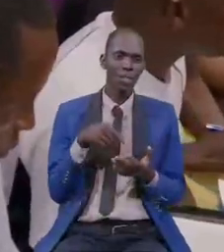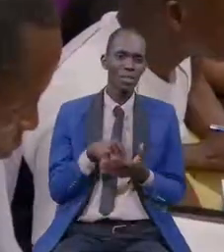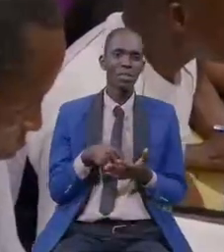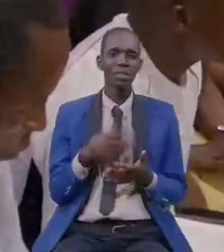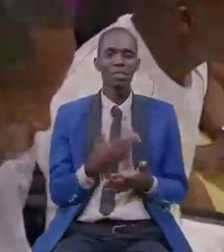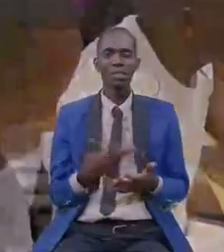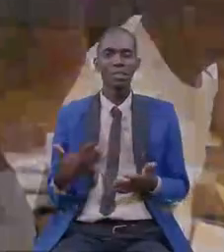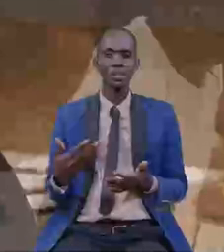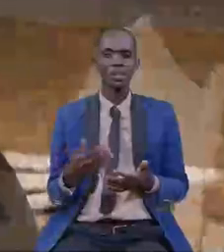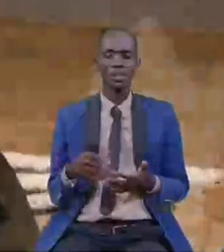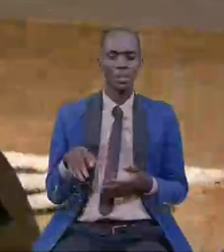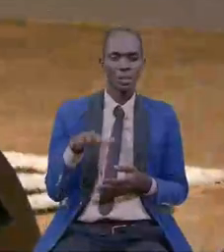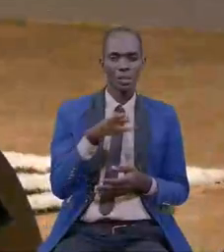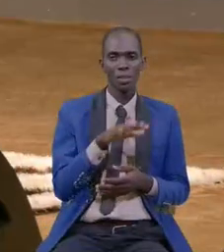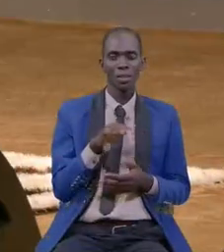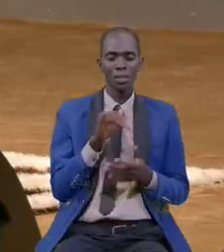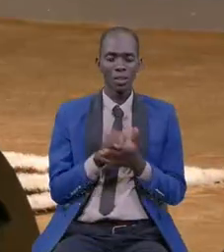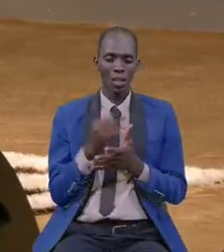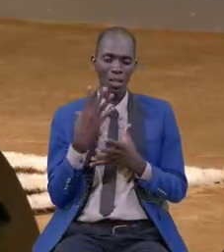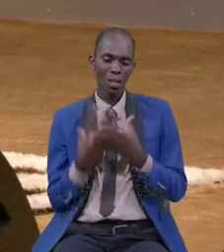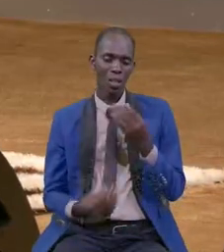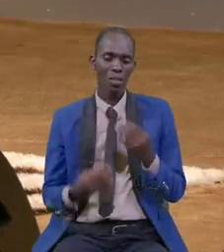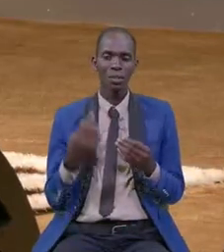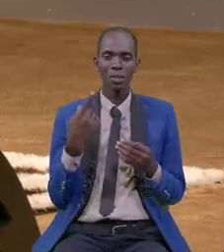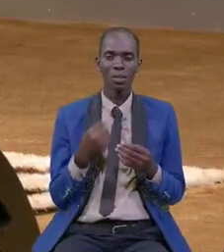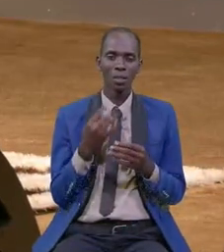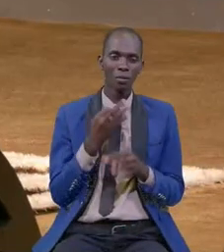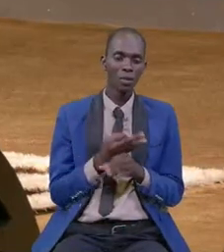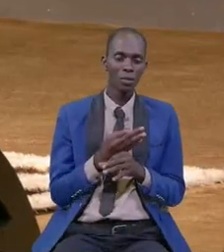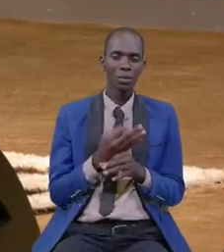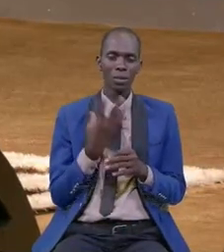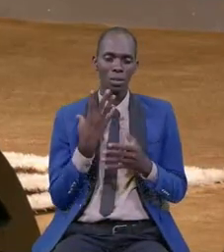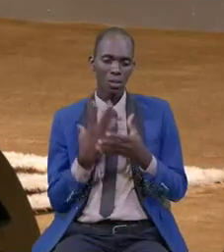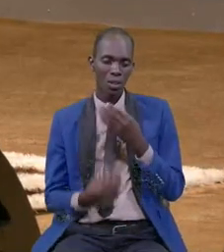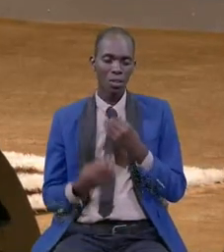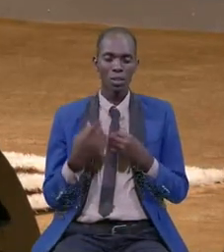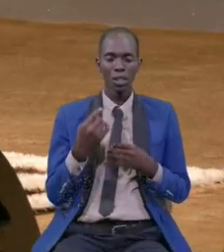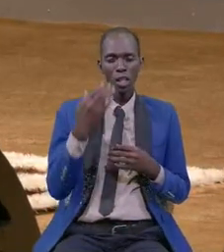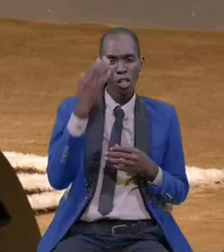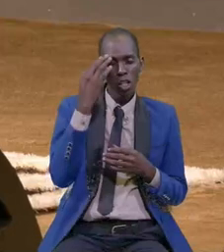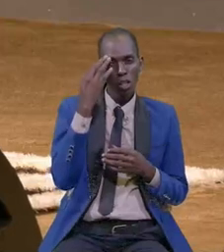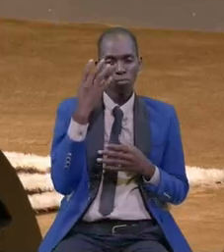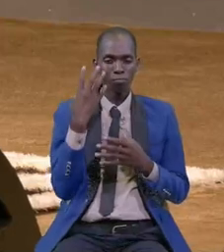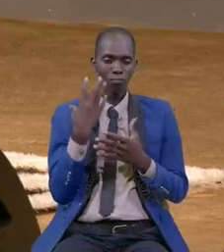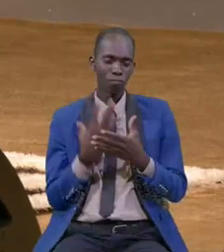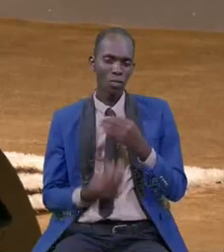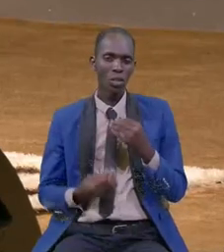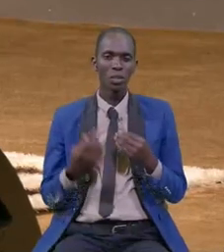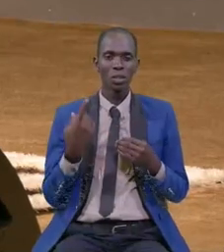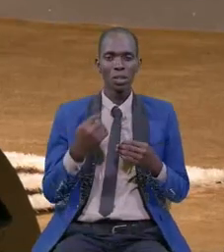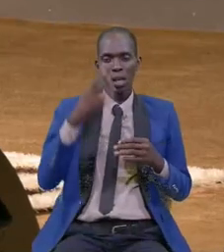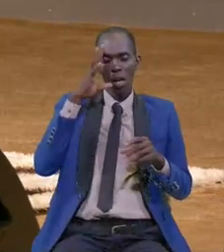là qui n'a pas la foi la vertu la connaissance l'amour